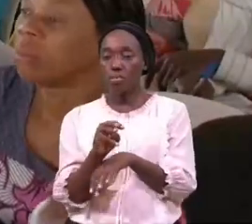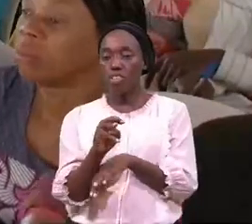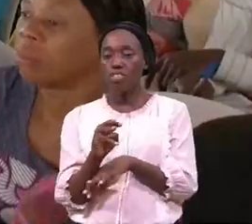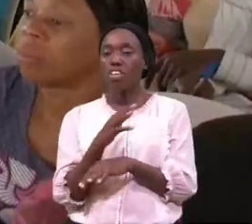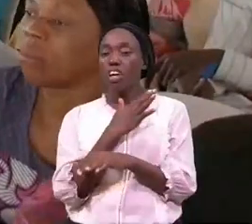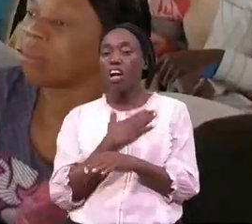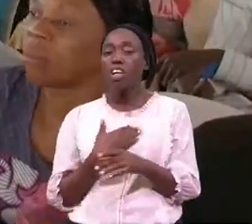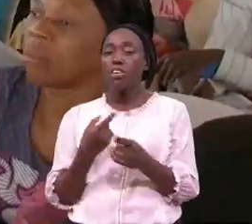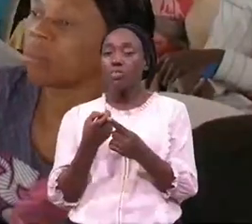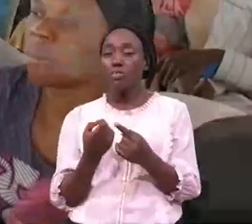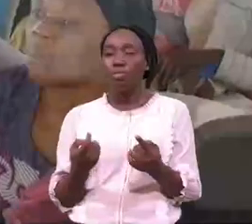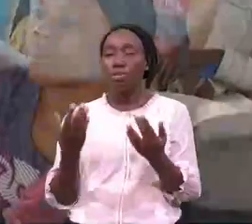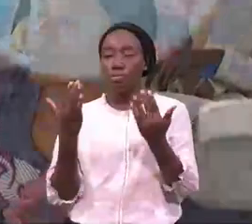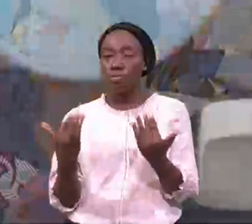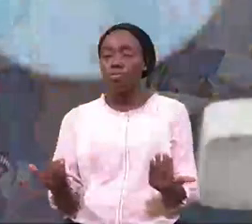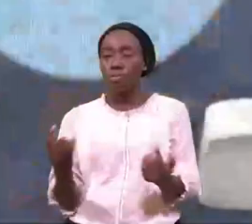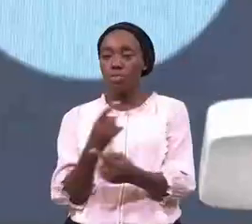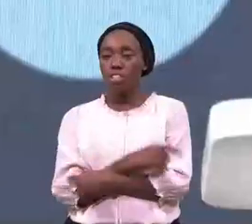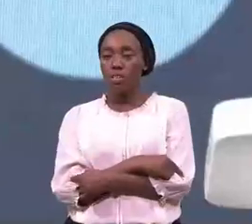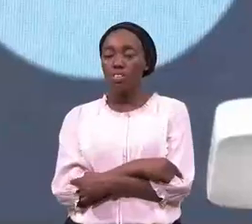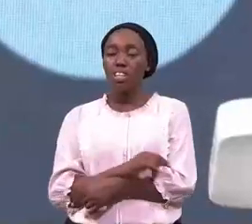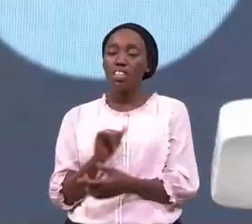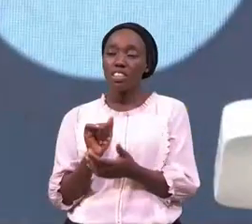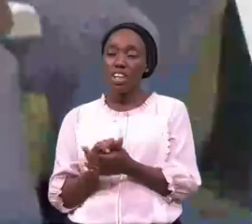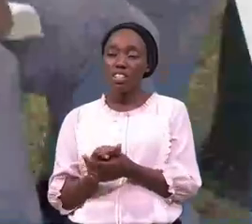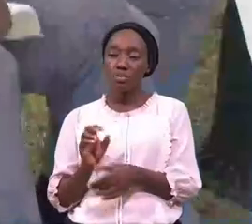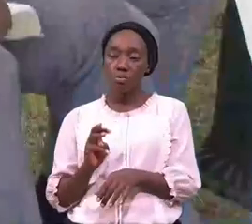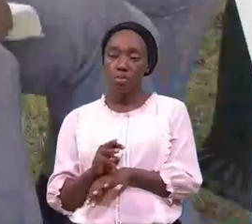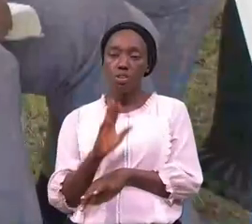d'aujourd'hui, ce ministère sera à toi.